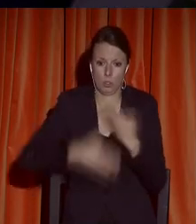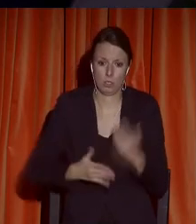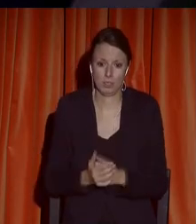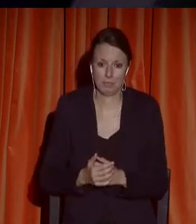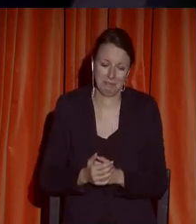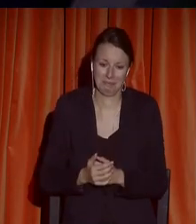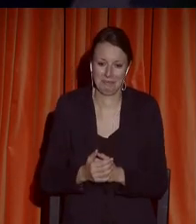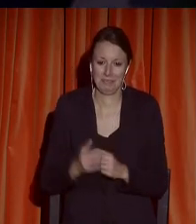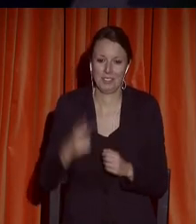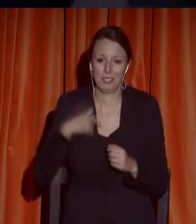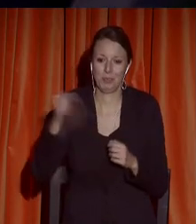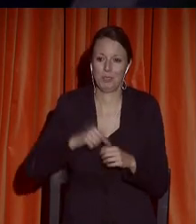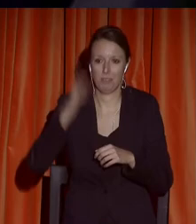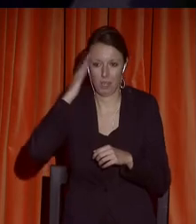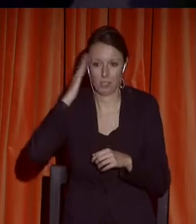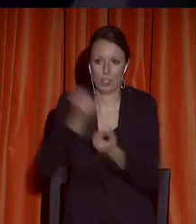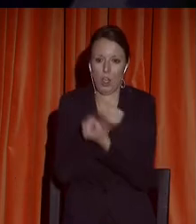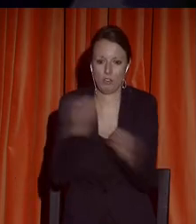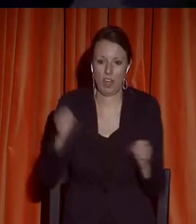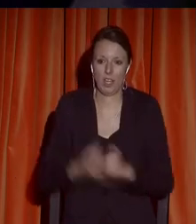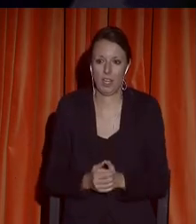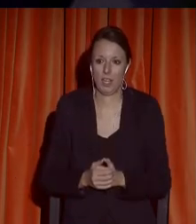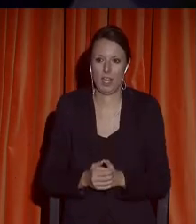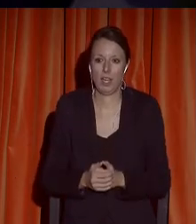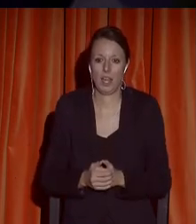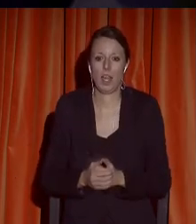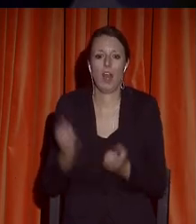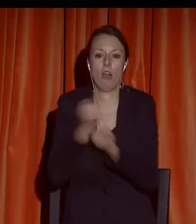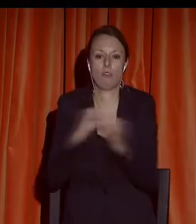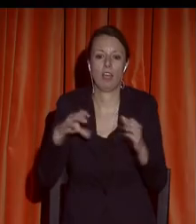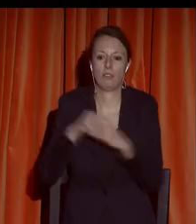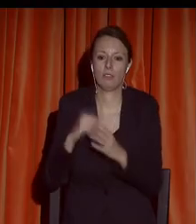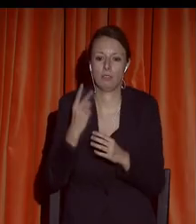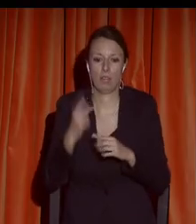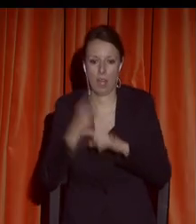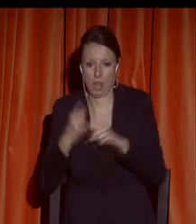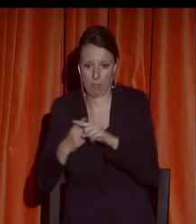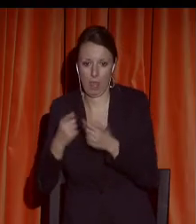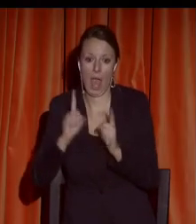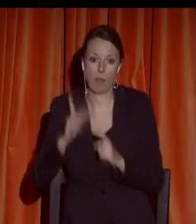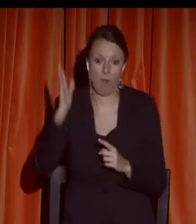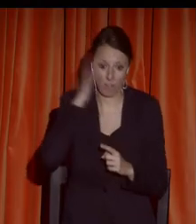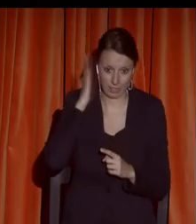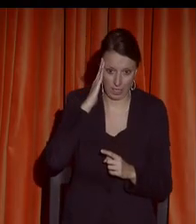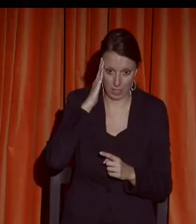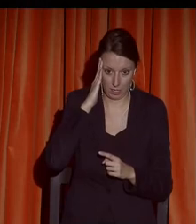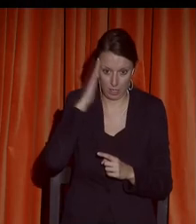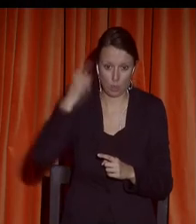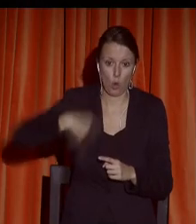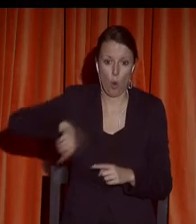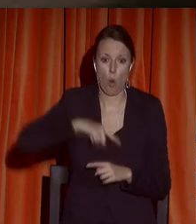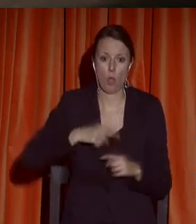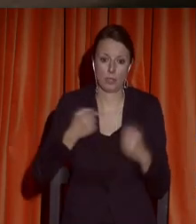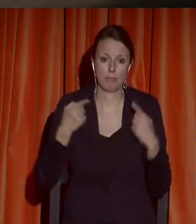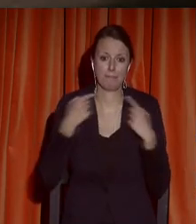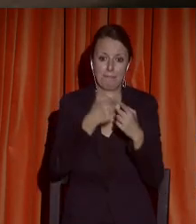odwagi, a odwagę możemy opierać na dwóch czynnikach. Na wiedzy, to jest ten drogowskaz nauki, na